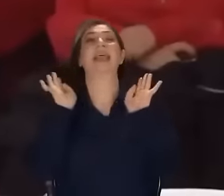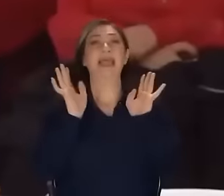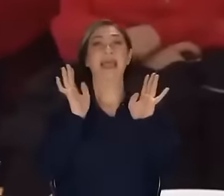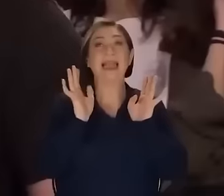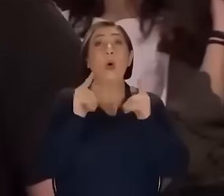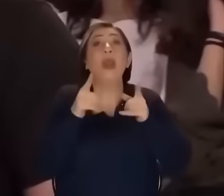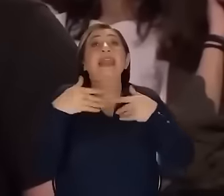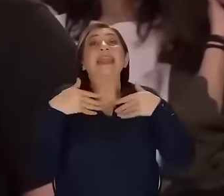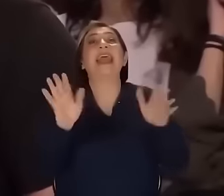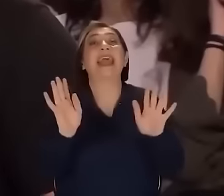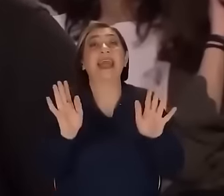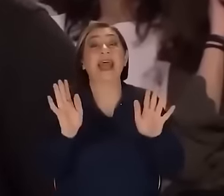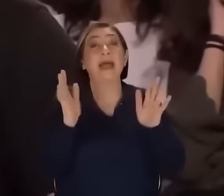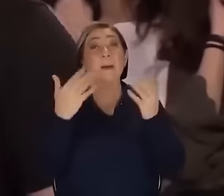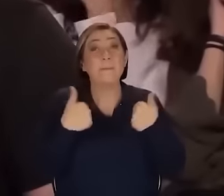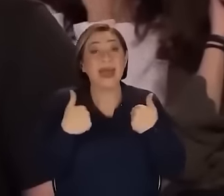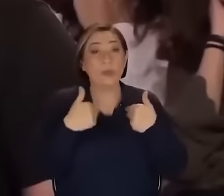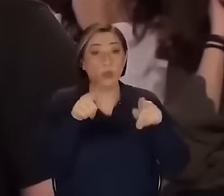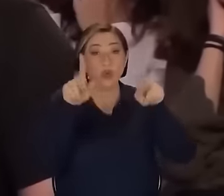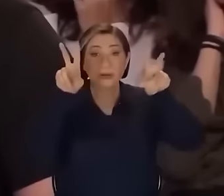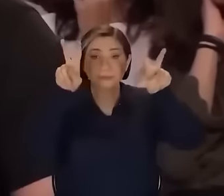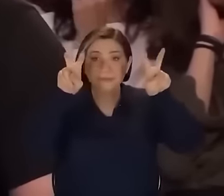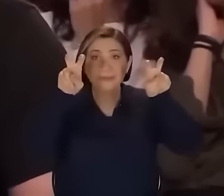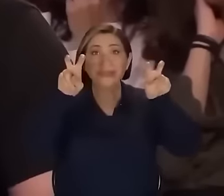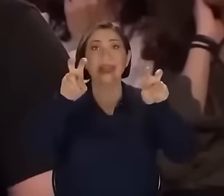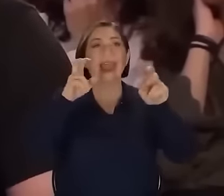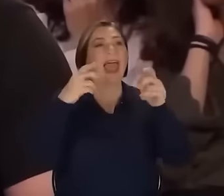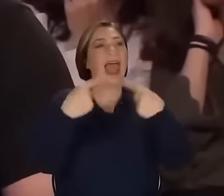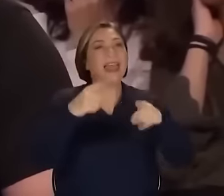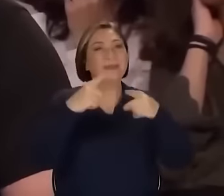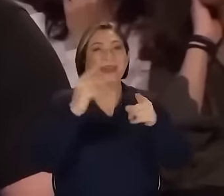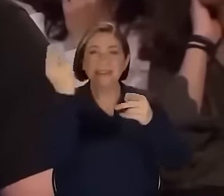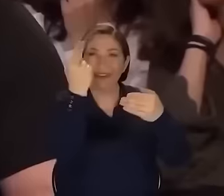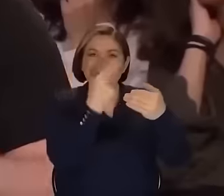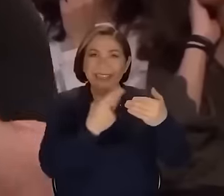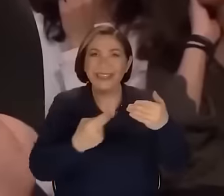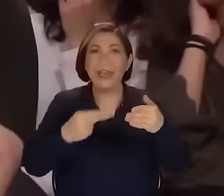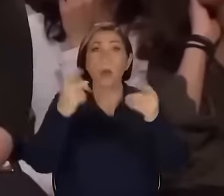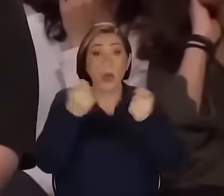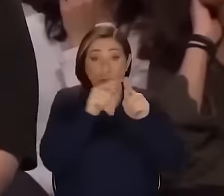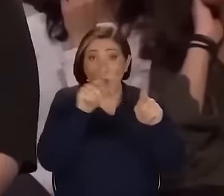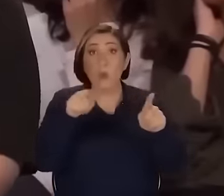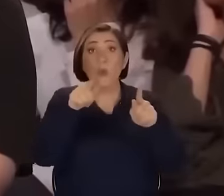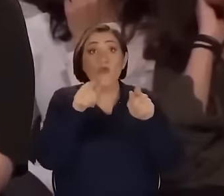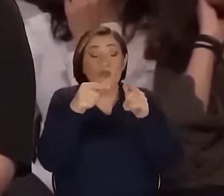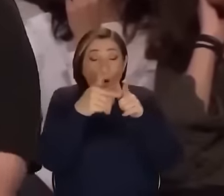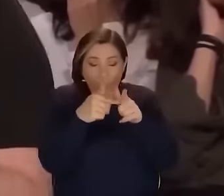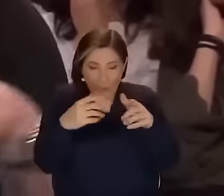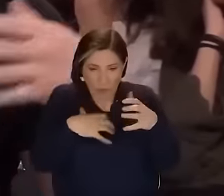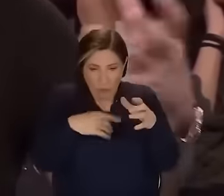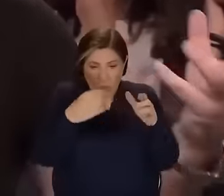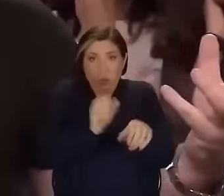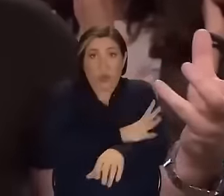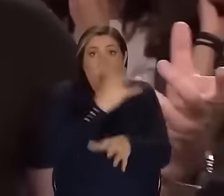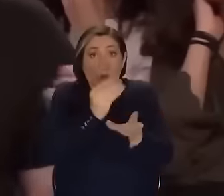komik. Öyle değildi elbette. Ben temaların, yani karikatürden beri uğraştığım şeylerin... Hmm. Bu form içine, duygusal olarak